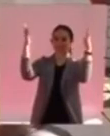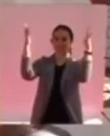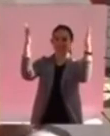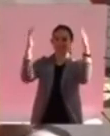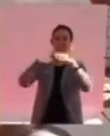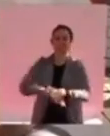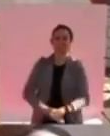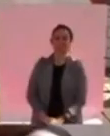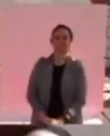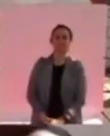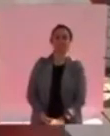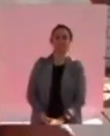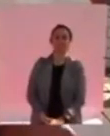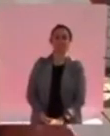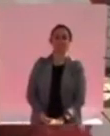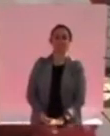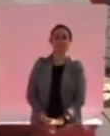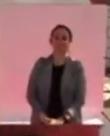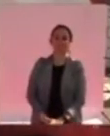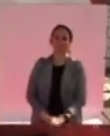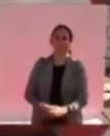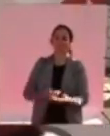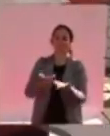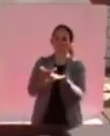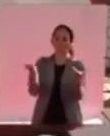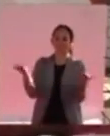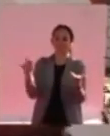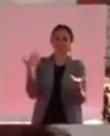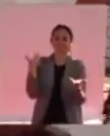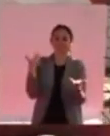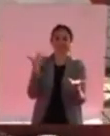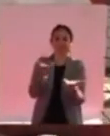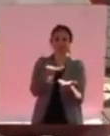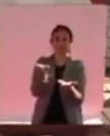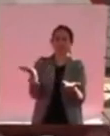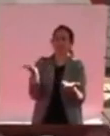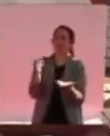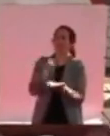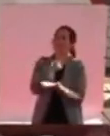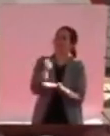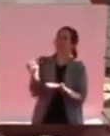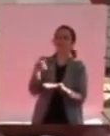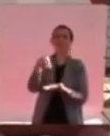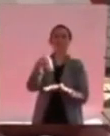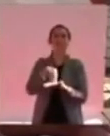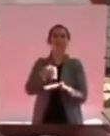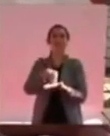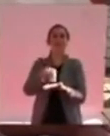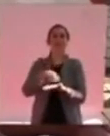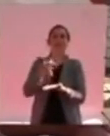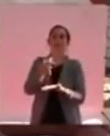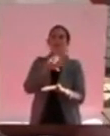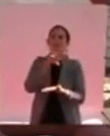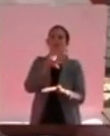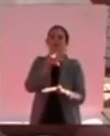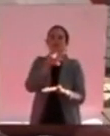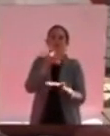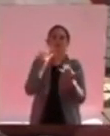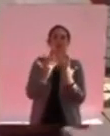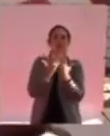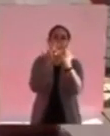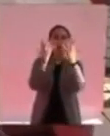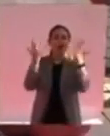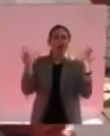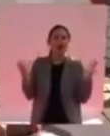di fronte a noi perché anche loro con la loro presenza dimostrano il contributo importante che